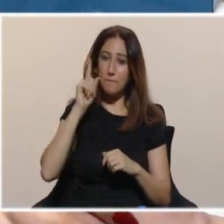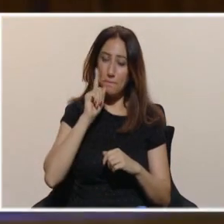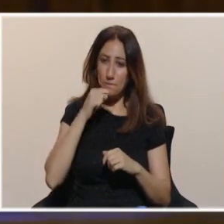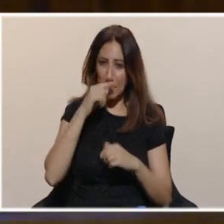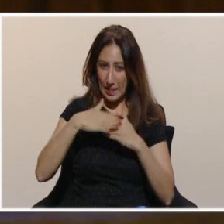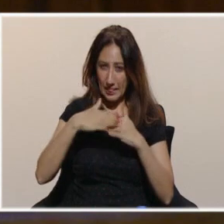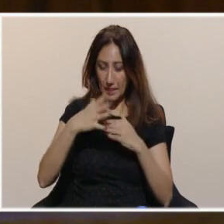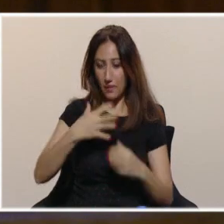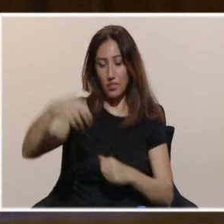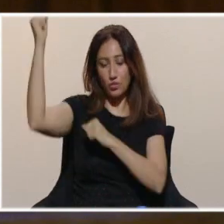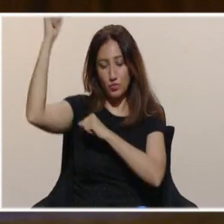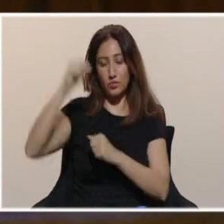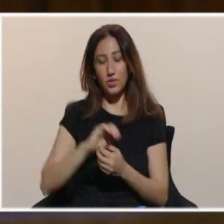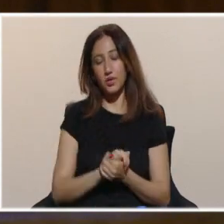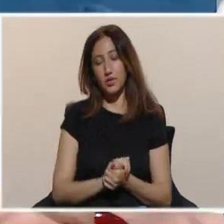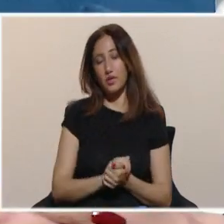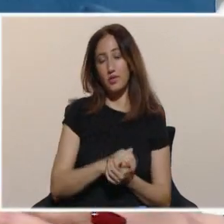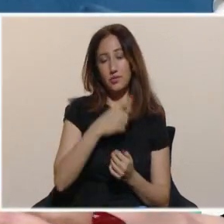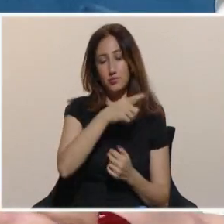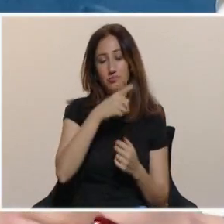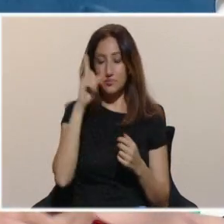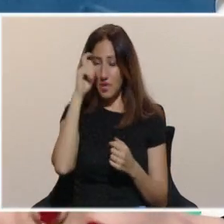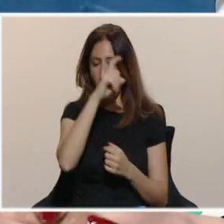حجم الوجع في حياتك كبير قوي يا حوريه. قوي